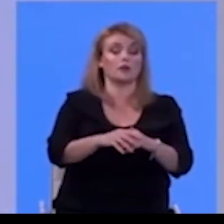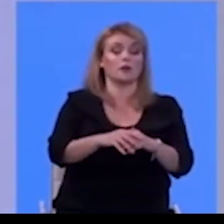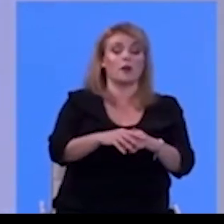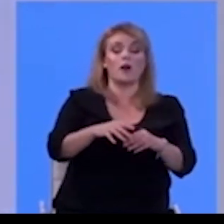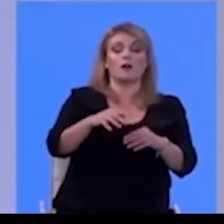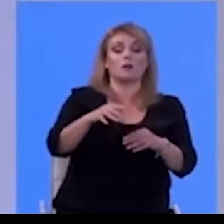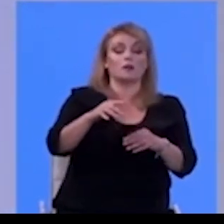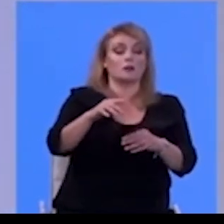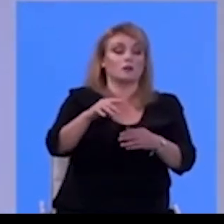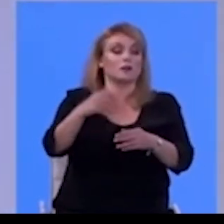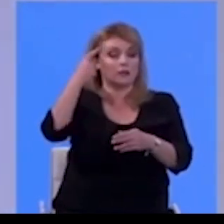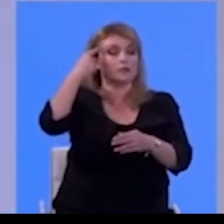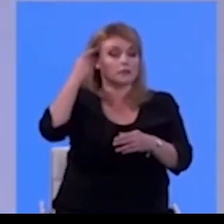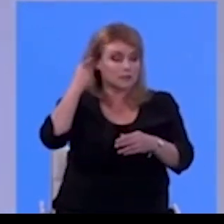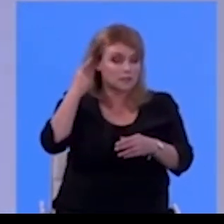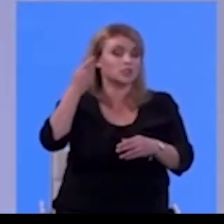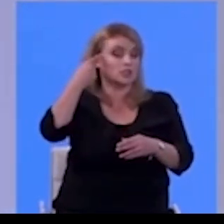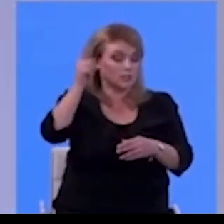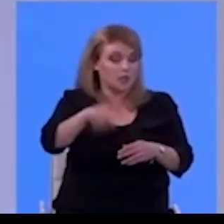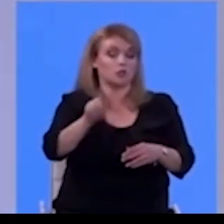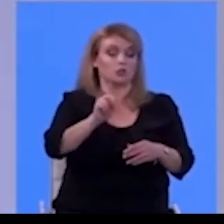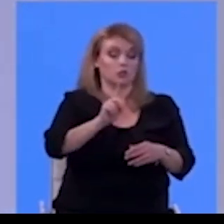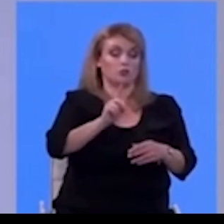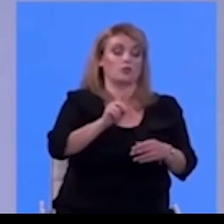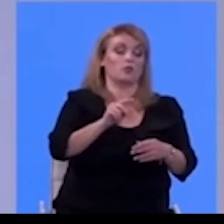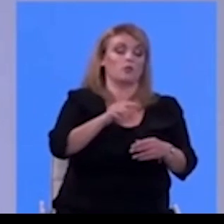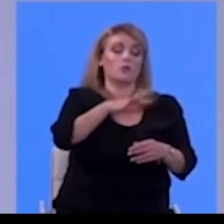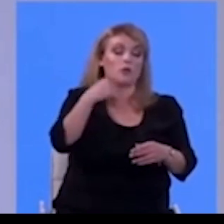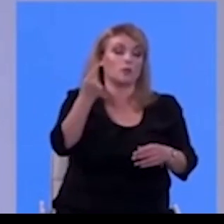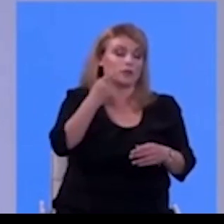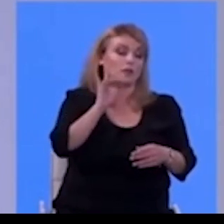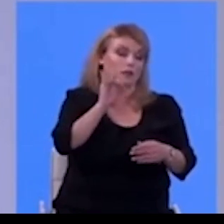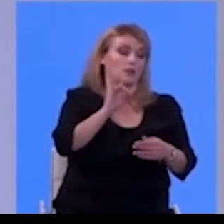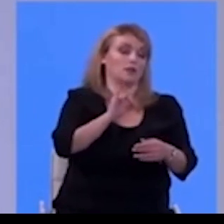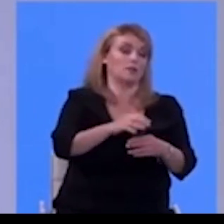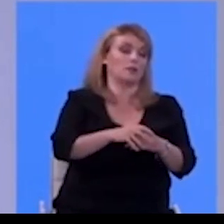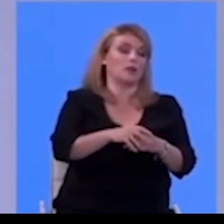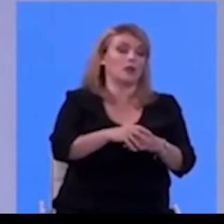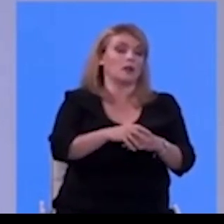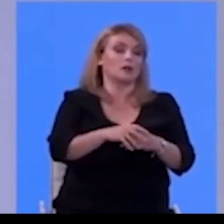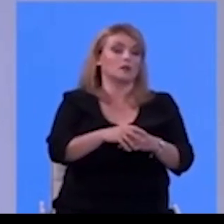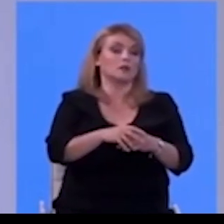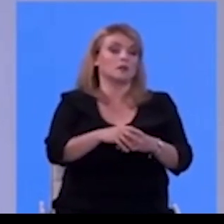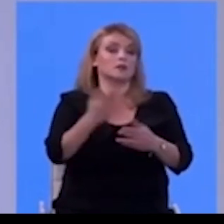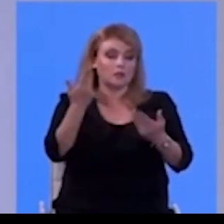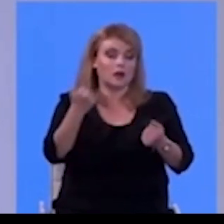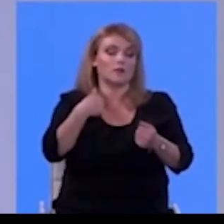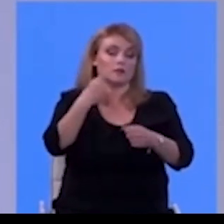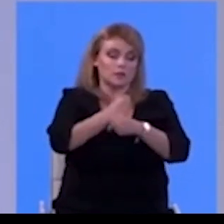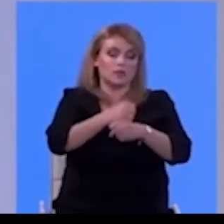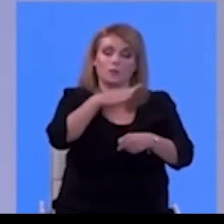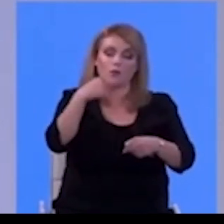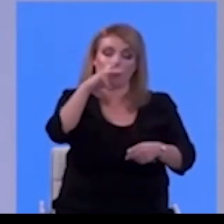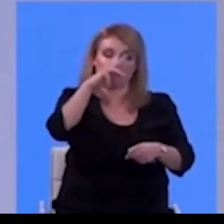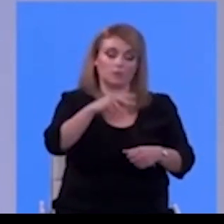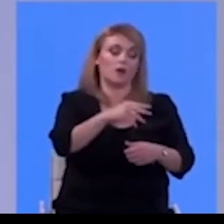bune și chiar dacă au fost multe crize, au fost oameni care s-au descurcat mai bine și au fost oameni care s-au descurcat mai